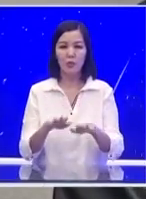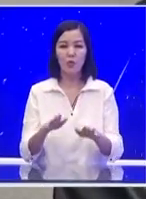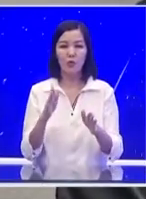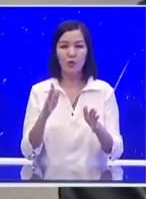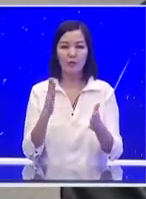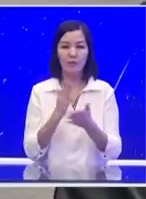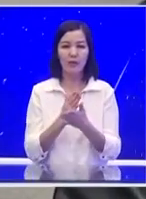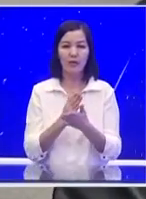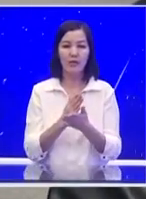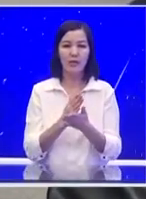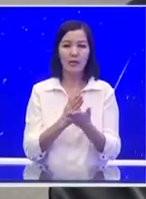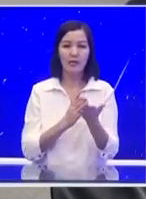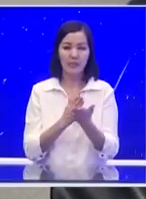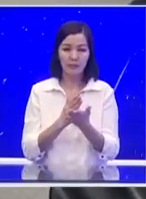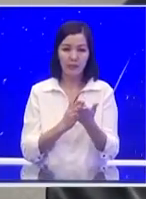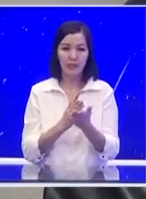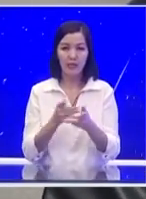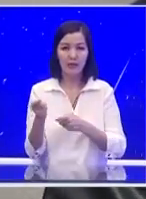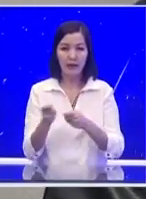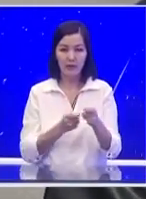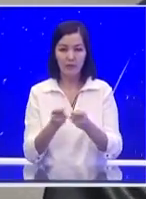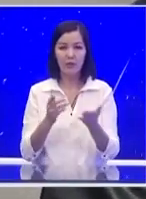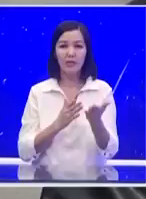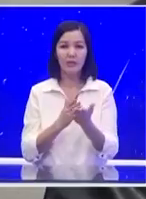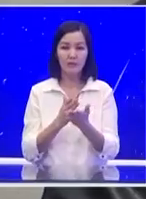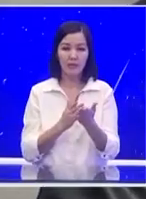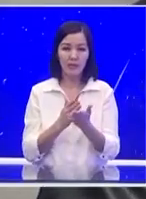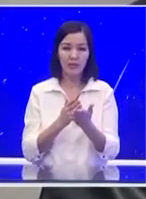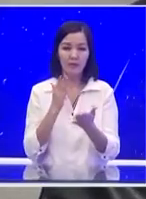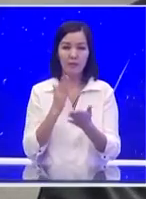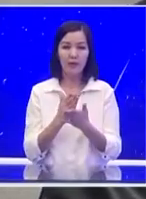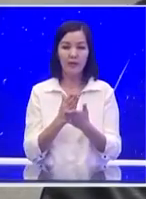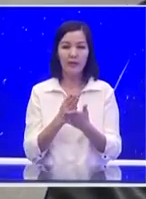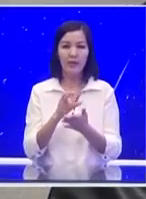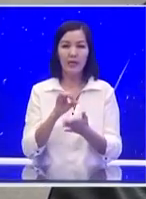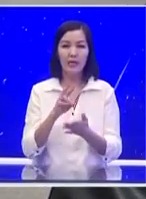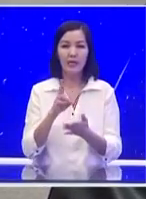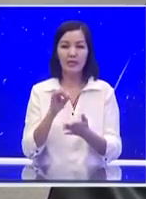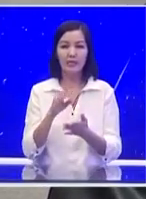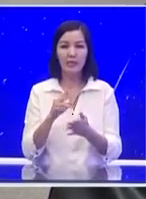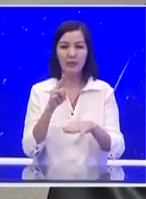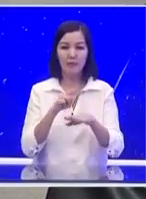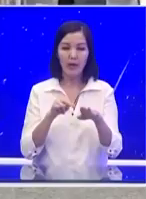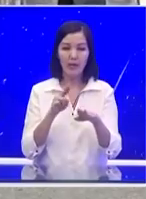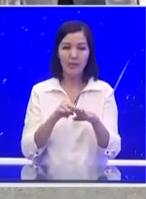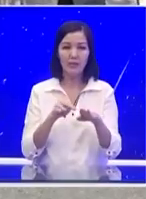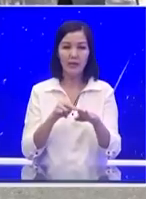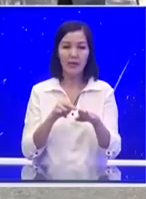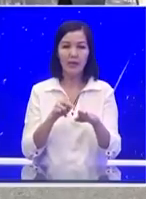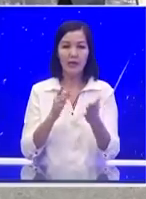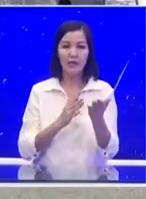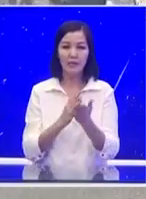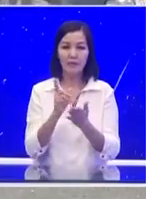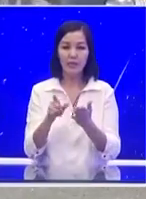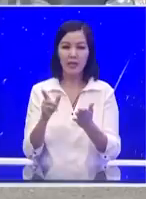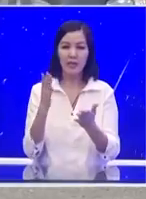санитарлық қызметкерлер бар, әкімшілік қызметкерлер бар, және жол Ескелді аудандық ішкі істер полиция бөлімдері тұрады. Өткен